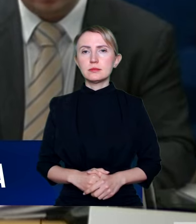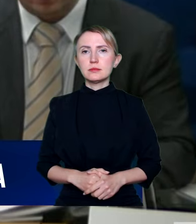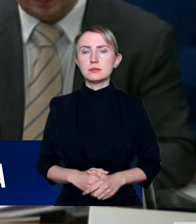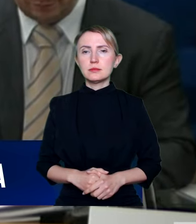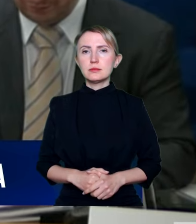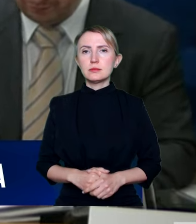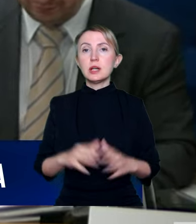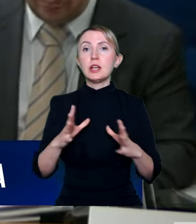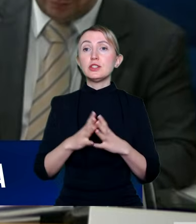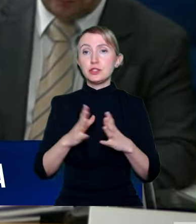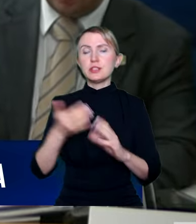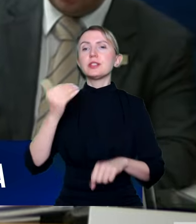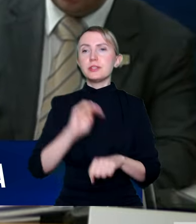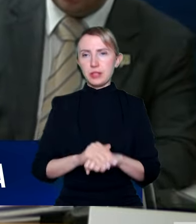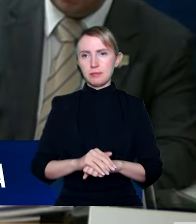10 głosów za.